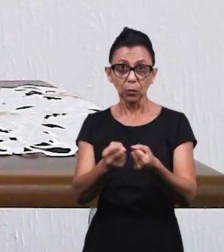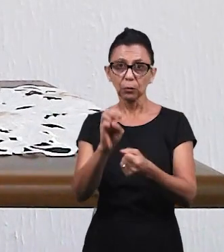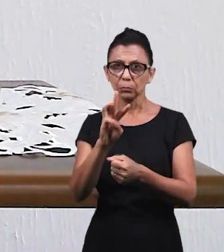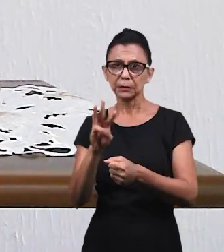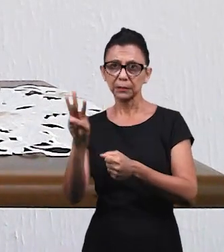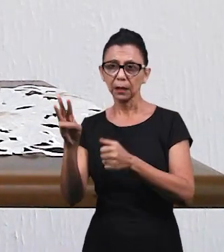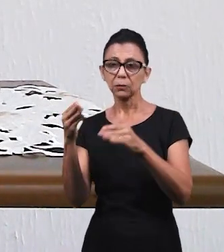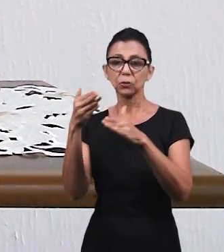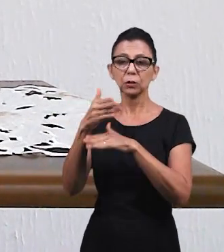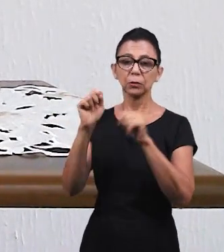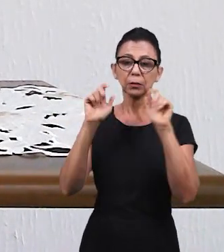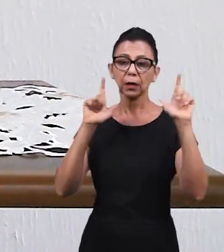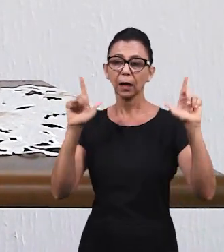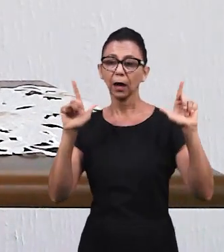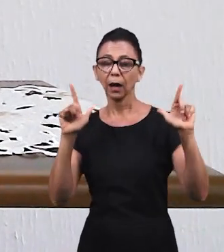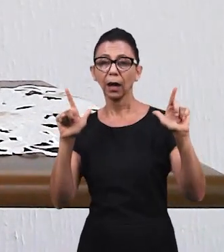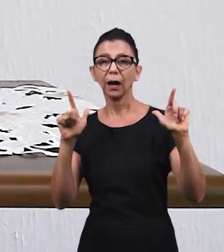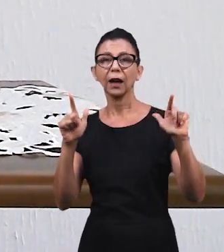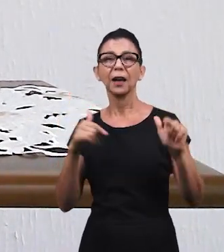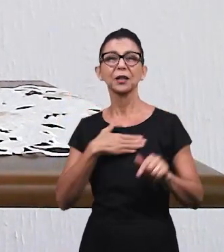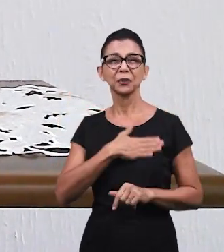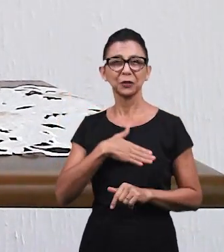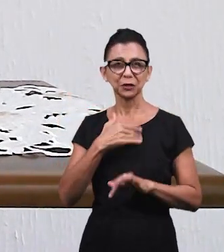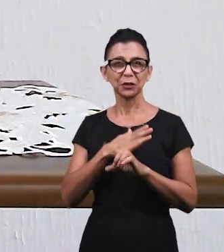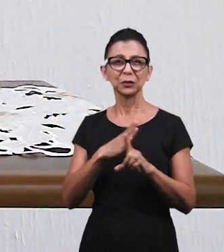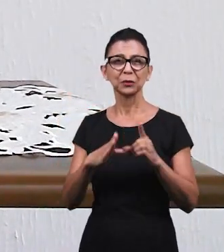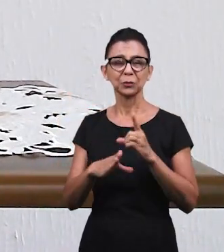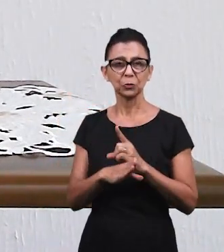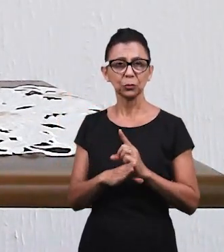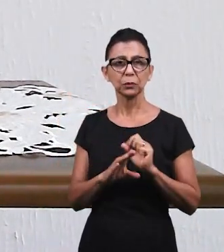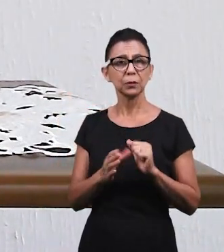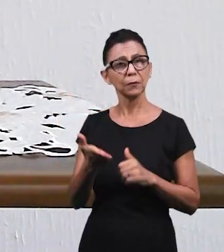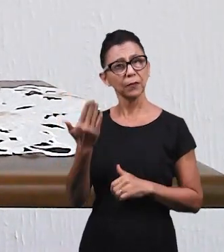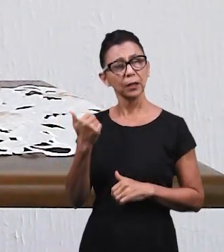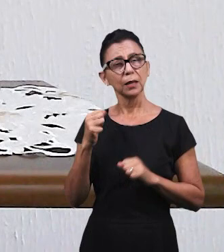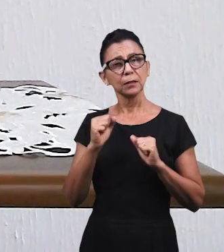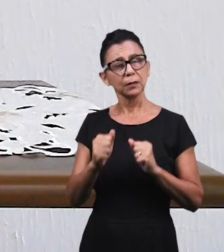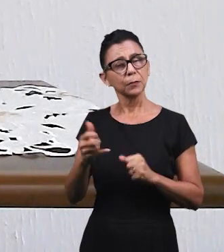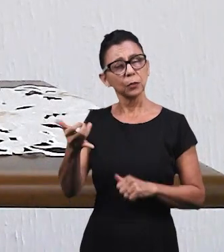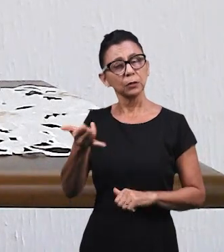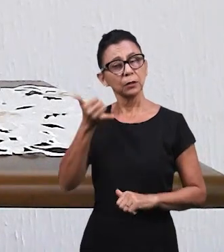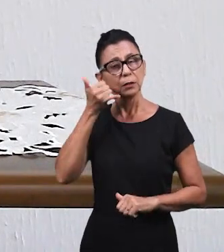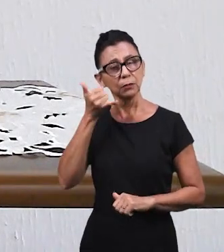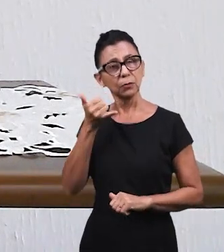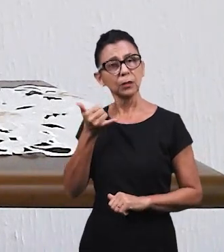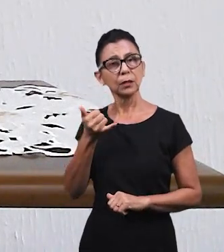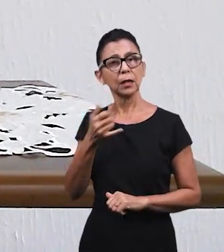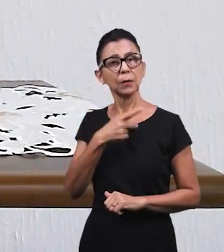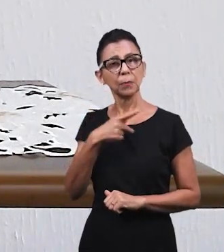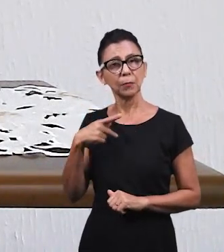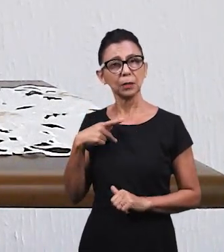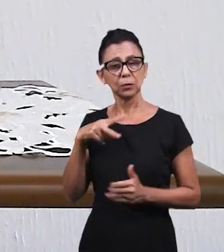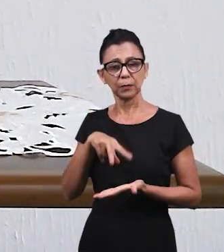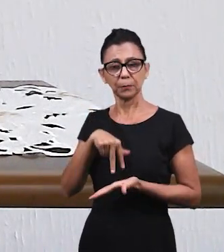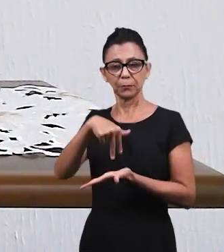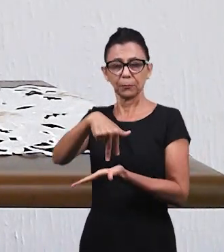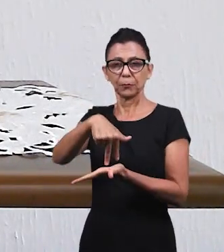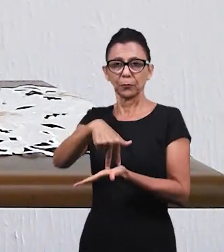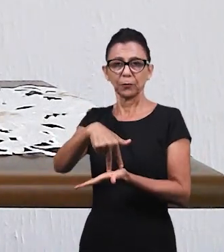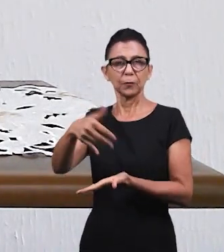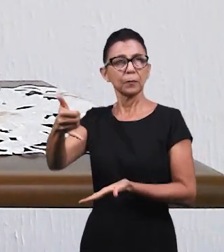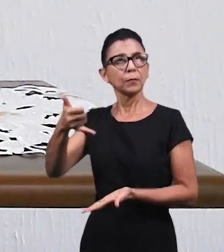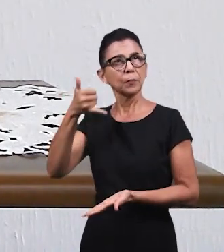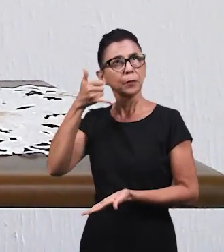можете позвонить, пообщаться с одним из наших пасторов, за вас помолиться. Если у вас